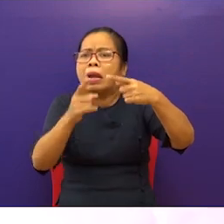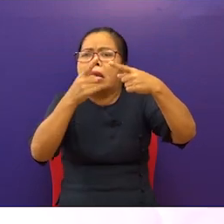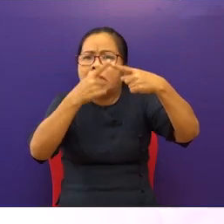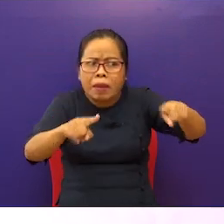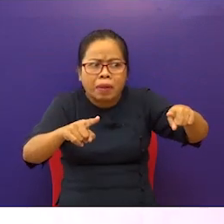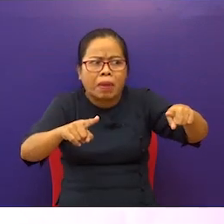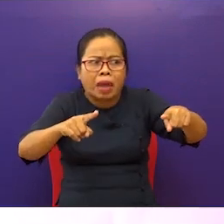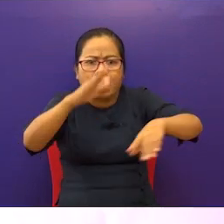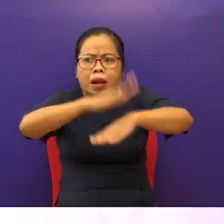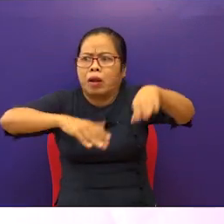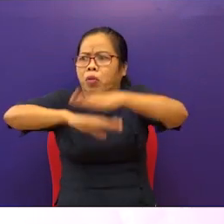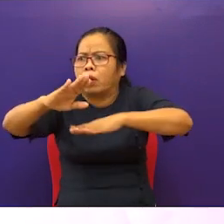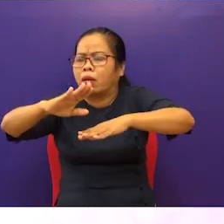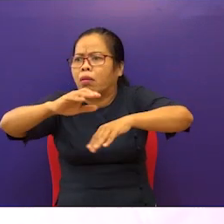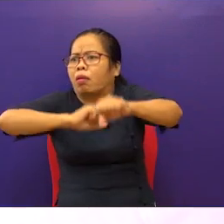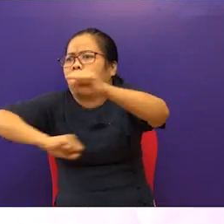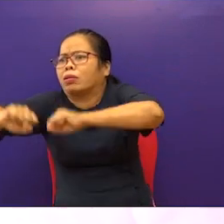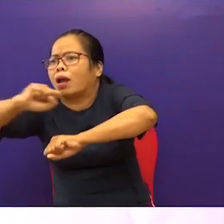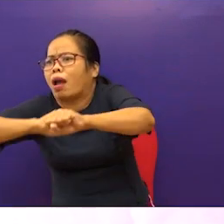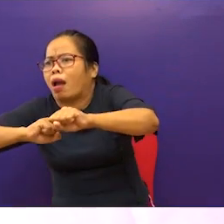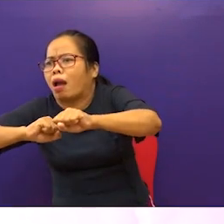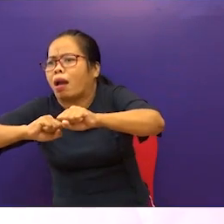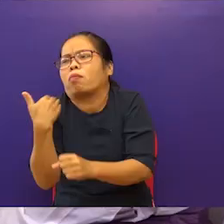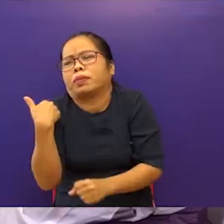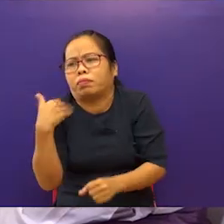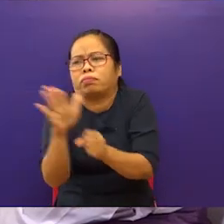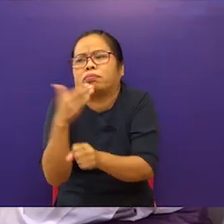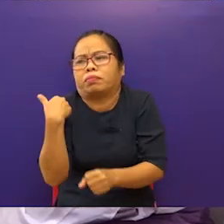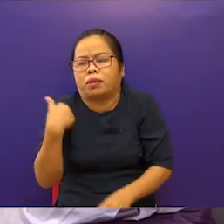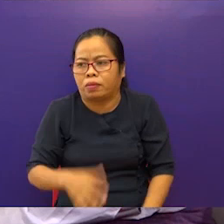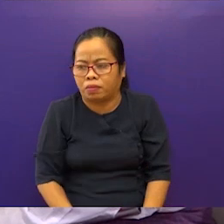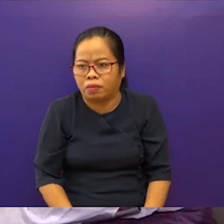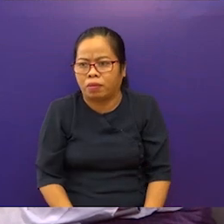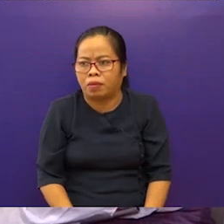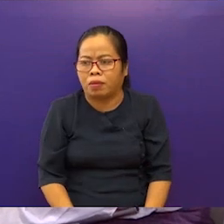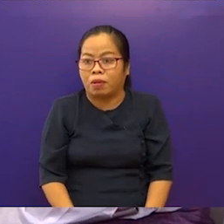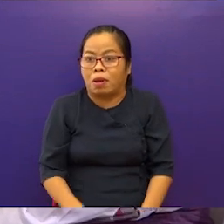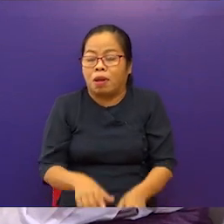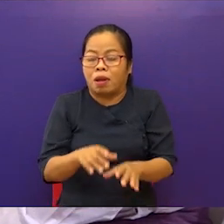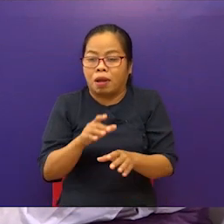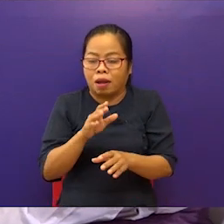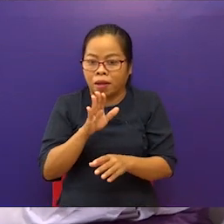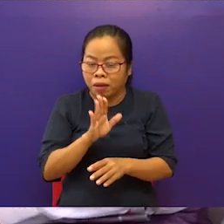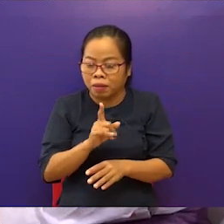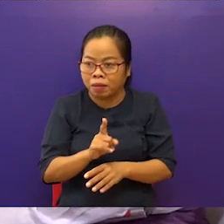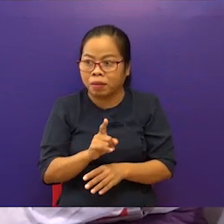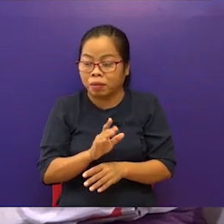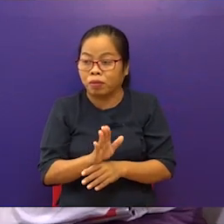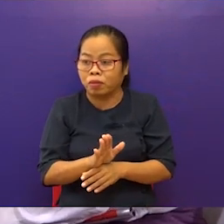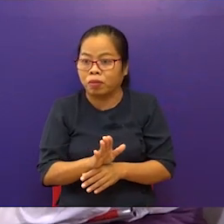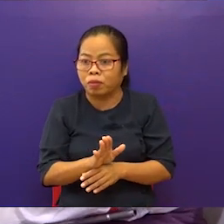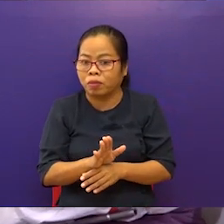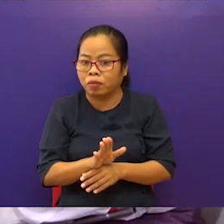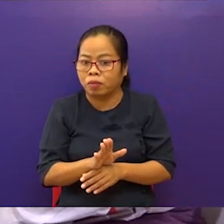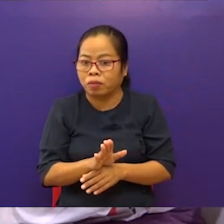တော့ပြောခဲ့သလိုမတန်ဆွမ်းအယောင်ဆောင်ပြီးတော့အခွန်ကိလွတ်မှာလားမတန်ဆွမ်းသူတွေကိုရောဘယ်လိုမျိုးအလုပ်ဘယ်လိုလုပ်ကြသလဲဘယ်လောက်ပုံ